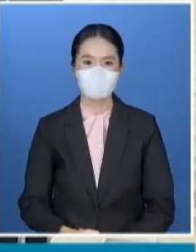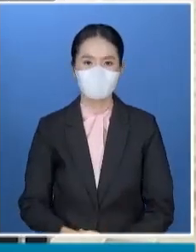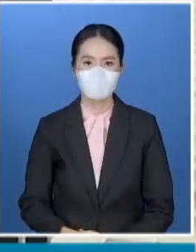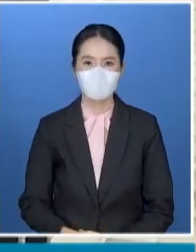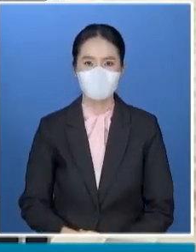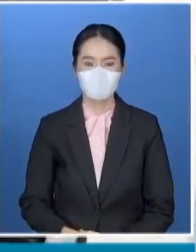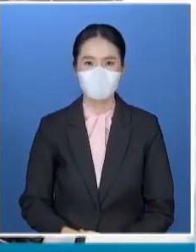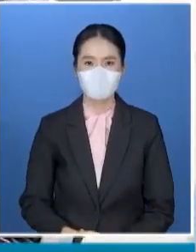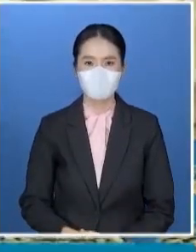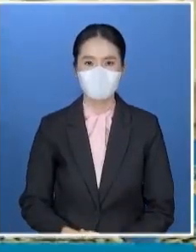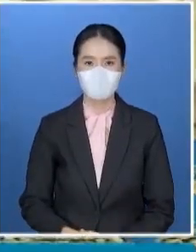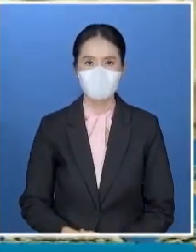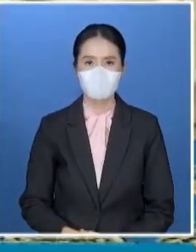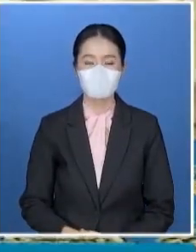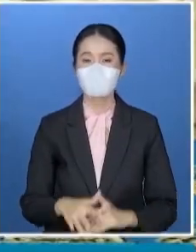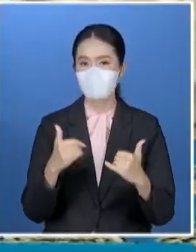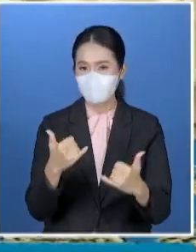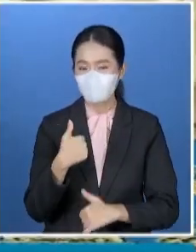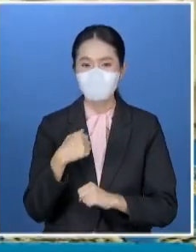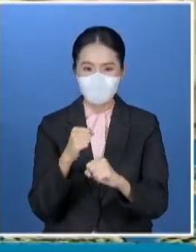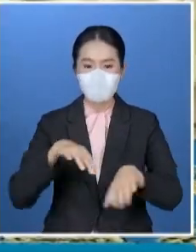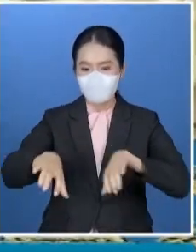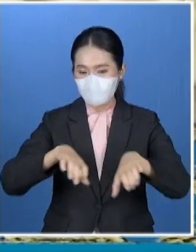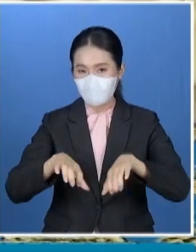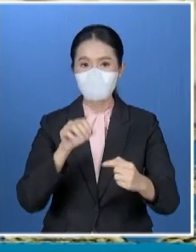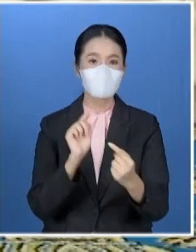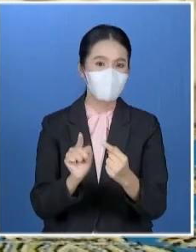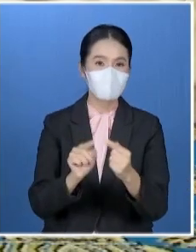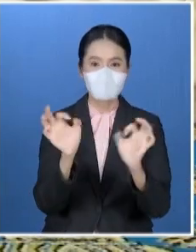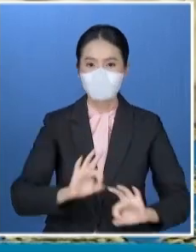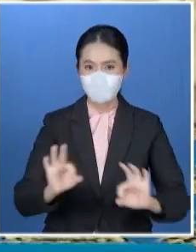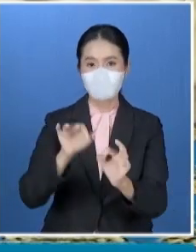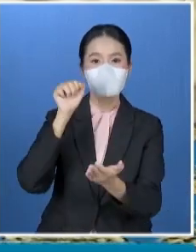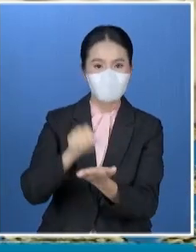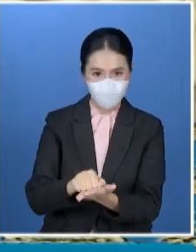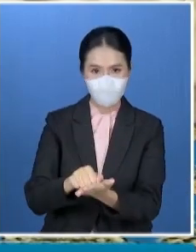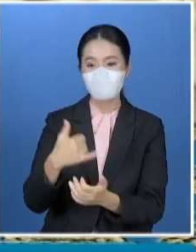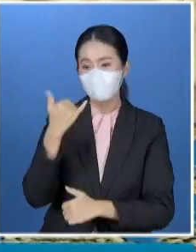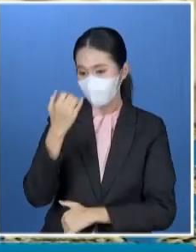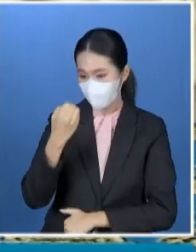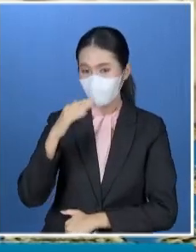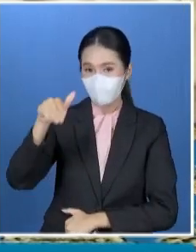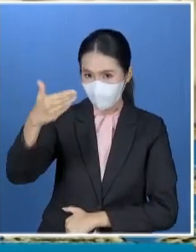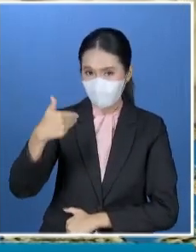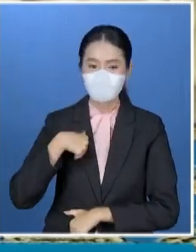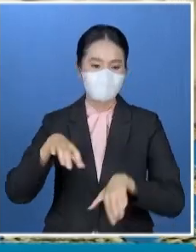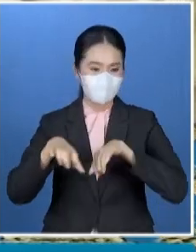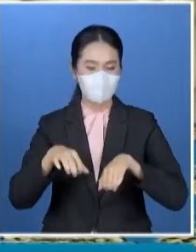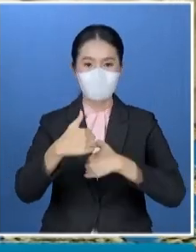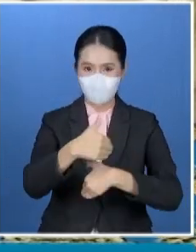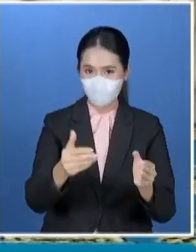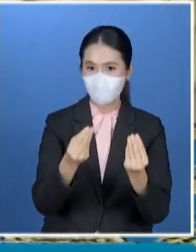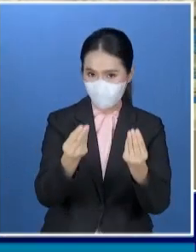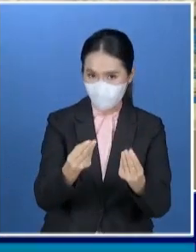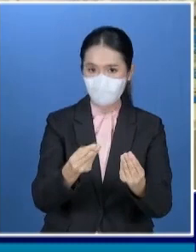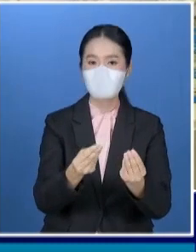อนค่ะ ในปัจจุบันนี้เราพยายามบริหารจัดการโดยการให้เน้นการจองหรือแจ้งเข้ามาก่อนเพื่อเราจะได้บริหารพื้นที่